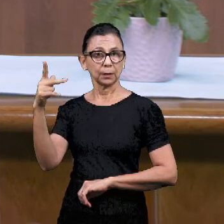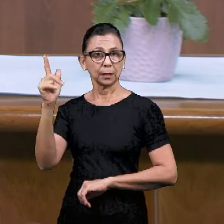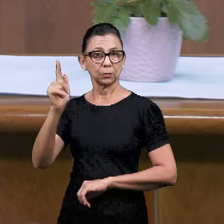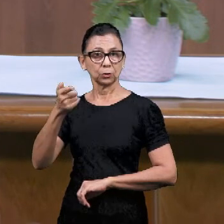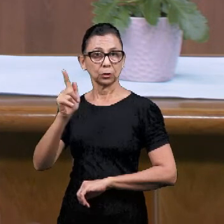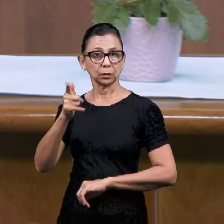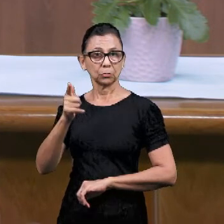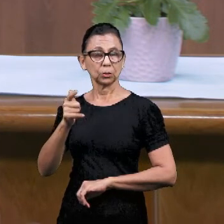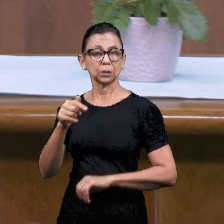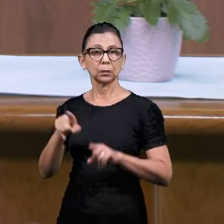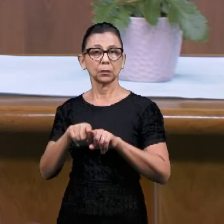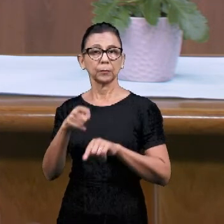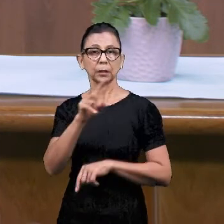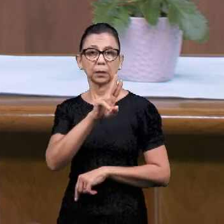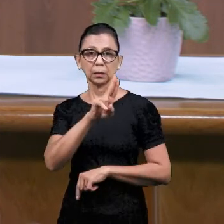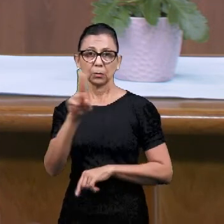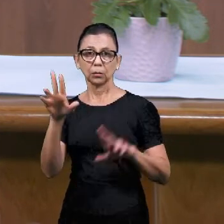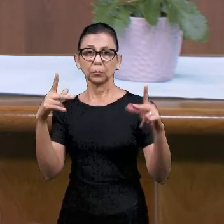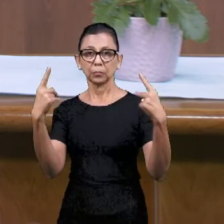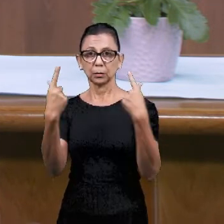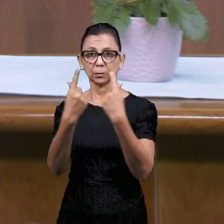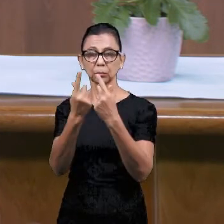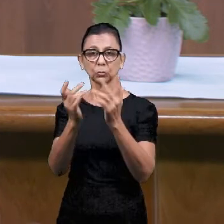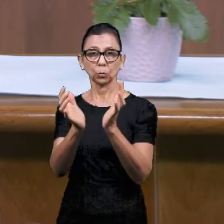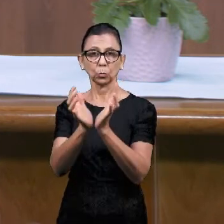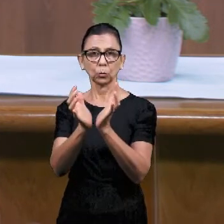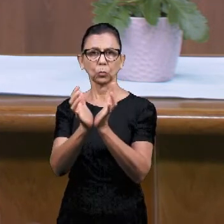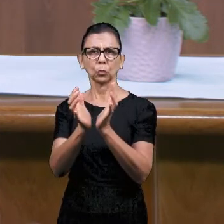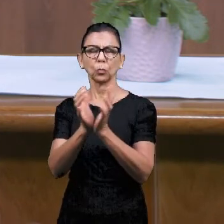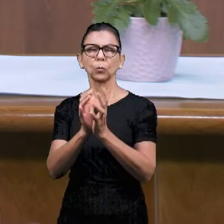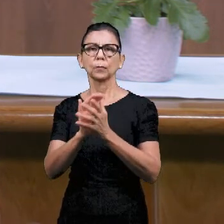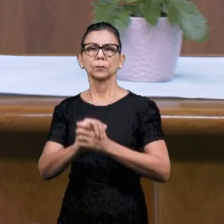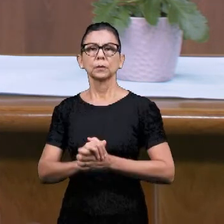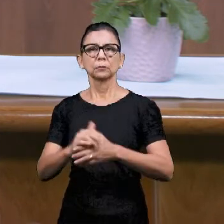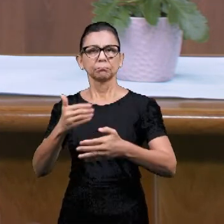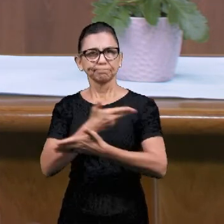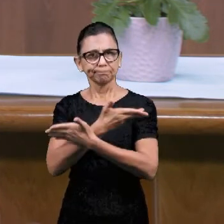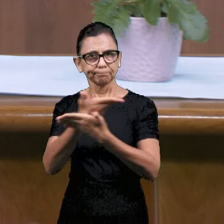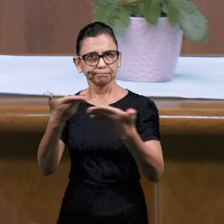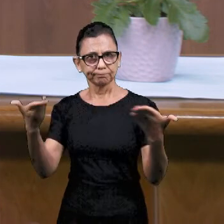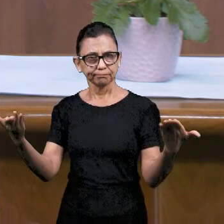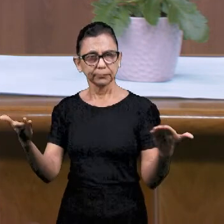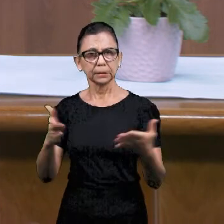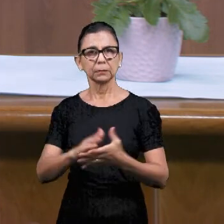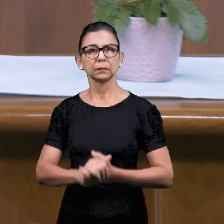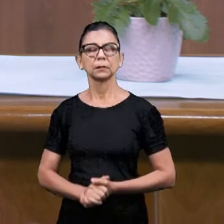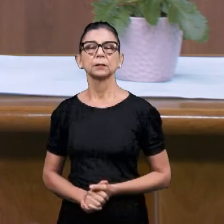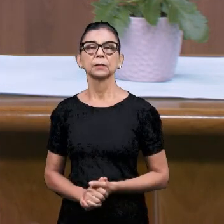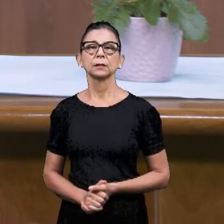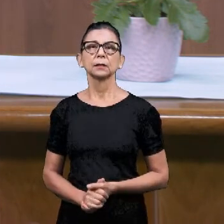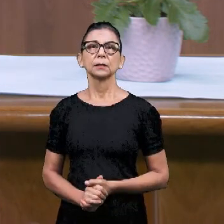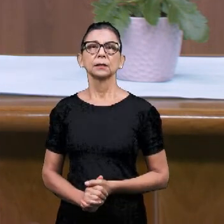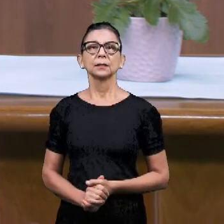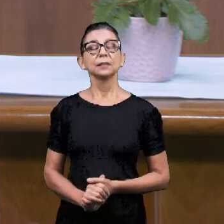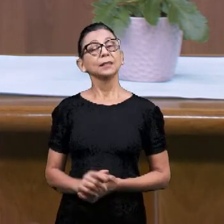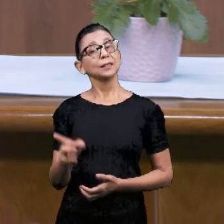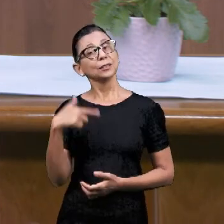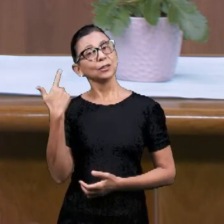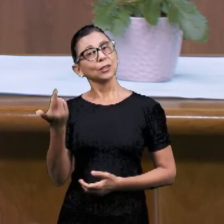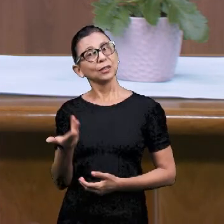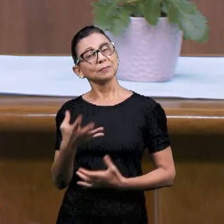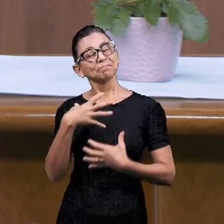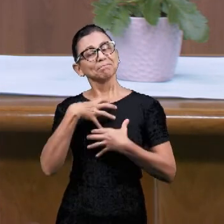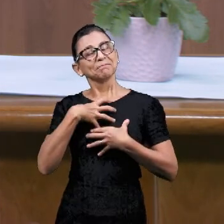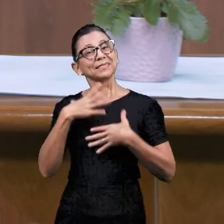l'Église chrétienne Maranatha, au nom du presbytère, du conseil presbytéral, une parole de salutation, frères et sœurs, et le partage de